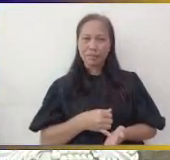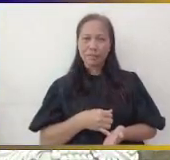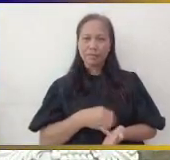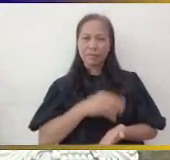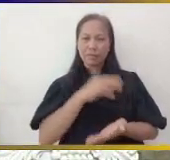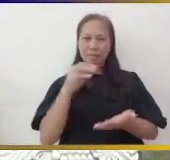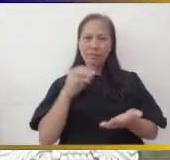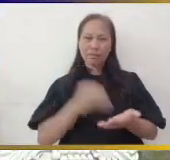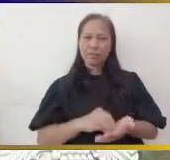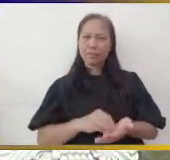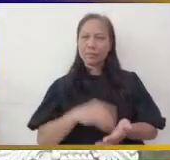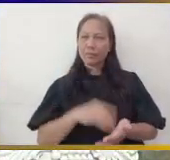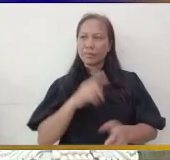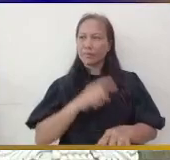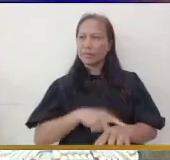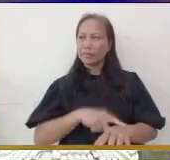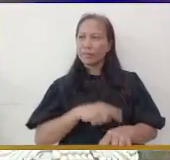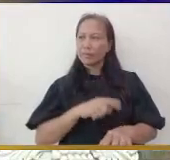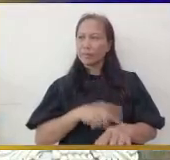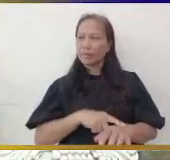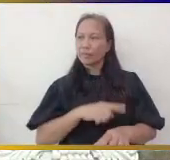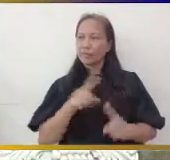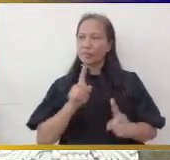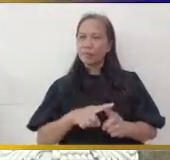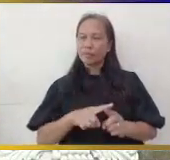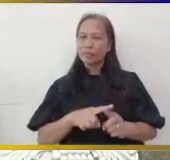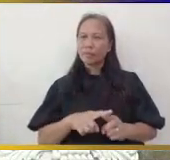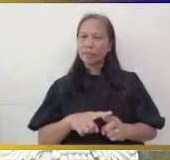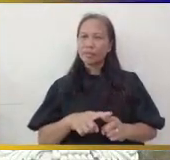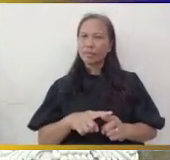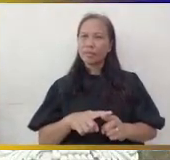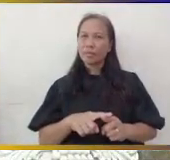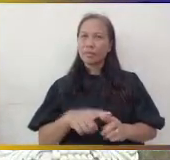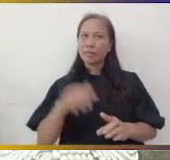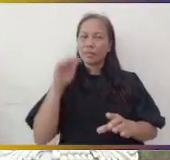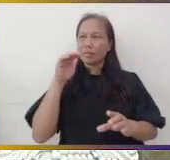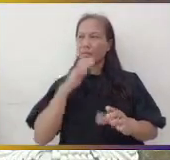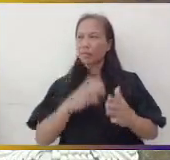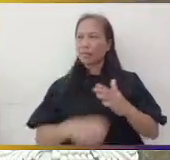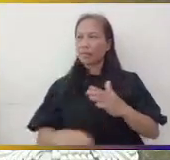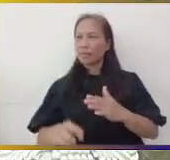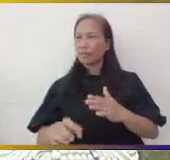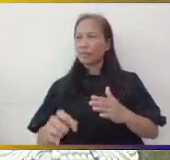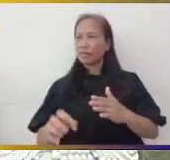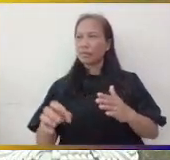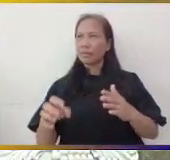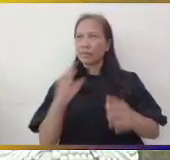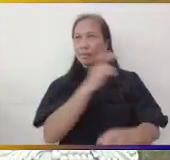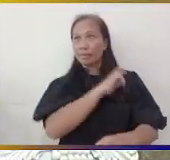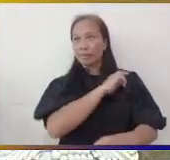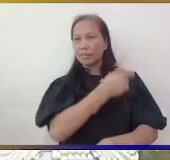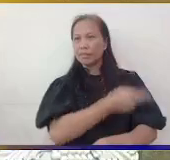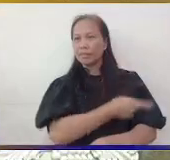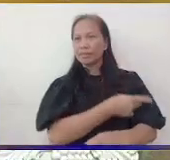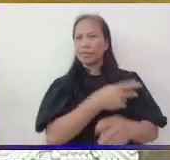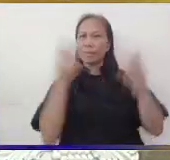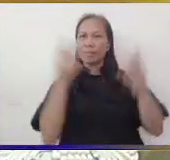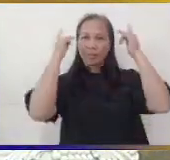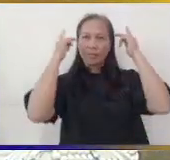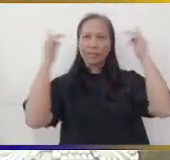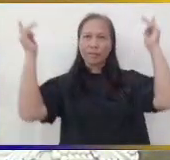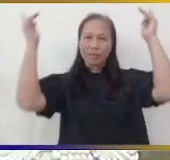lalong-lalo na noong pumasok yung kalakasan ng power of the papacy ay sila na po yung halos may